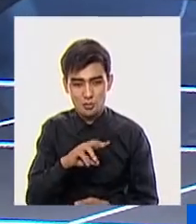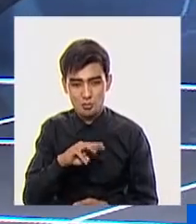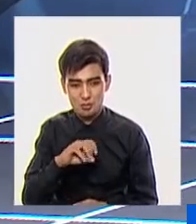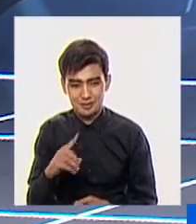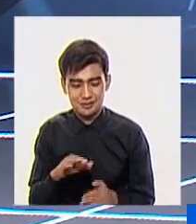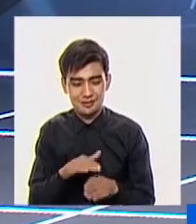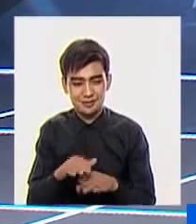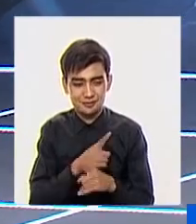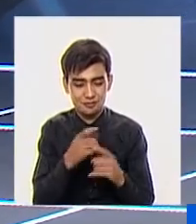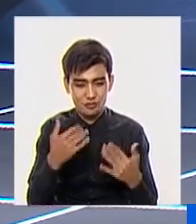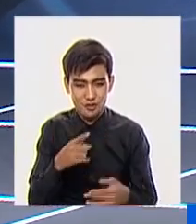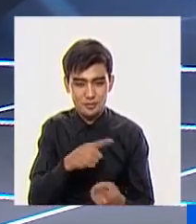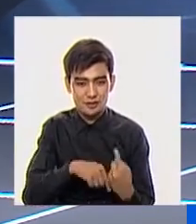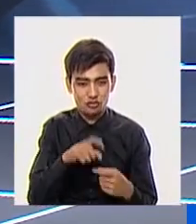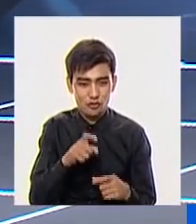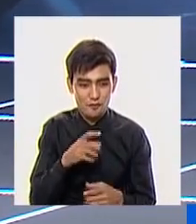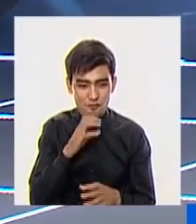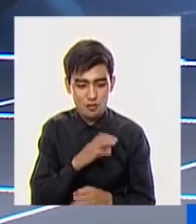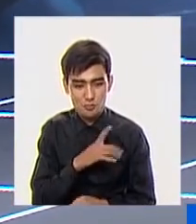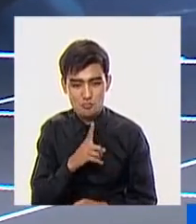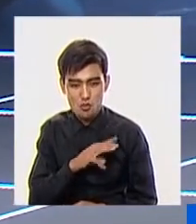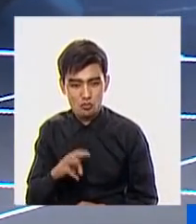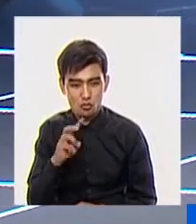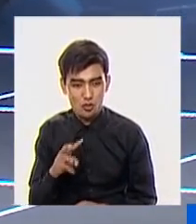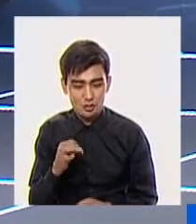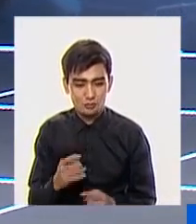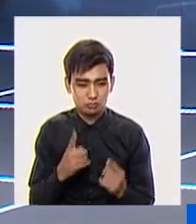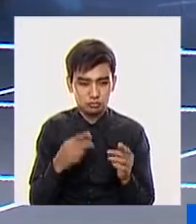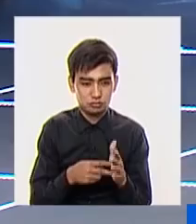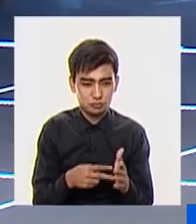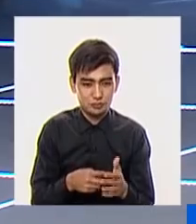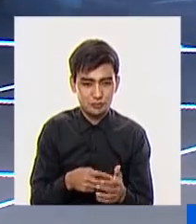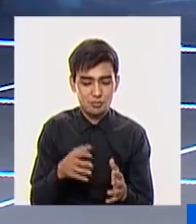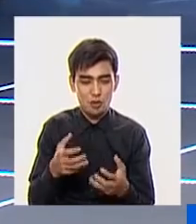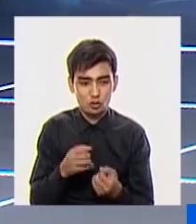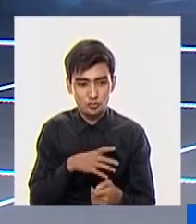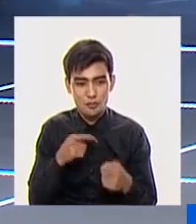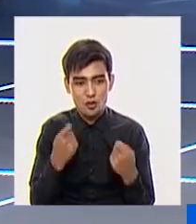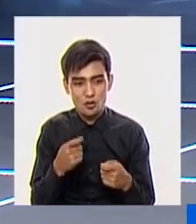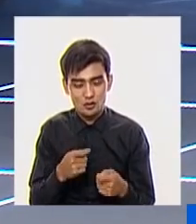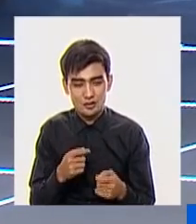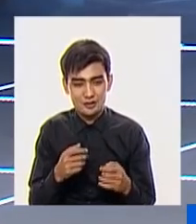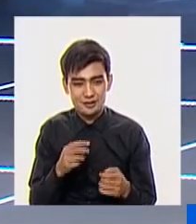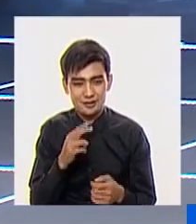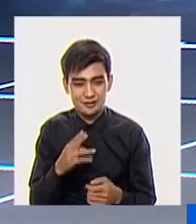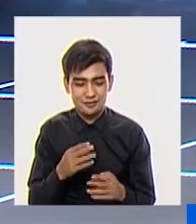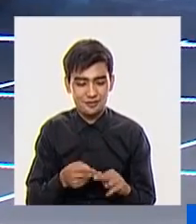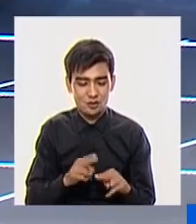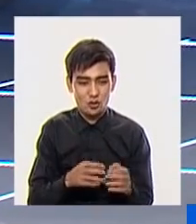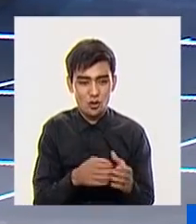«Время». Бизнесмена подозревают в хищении миллиона долларов. Крупную сумму он якобы получил за продажу недвижимости